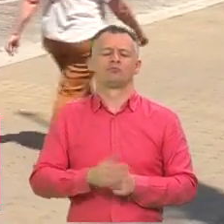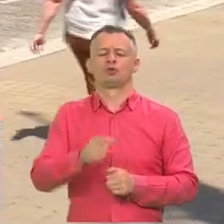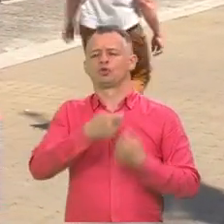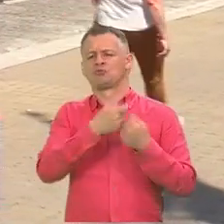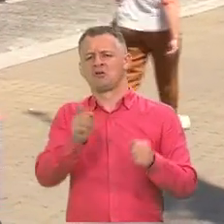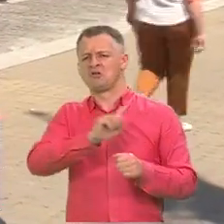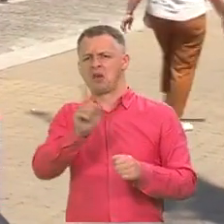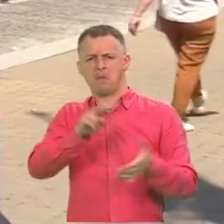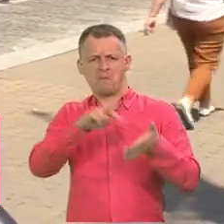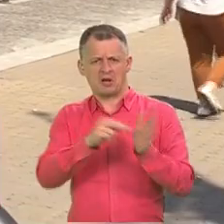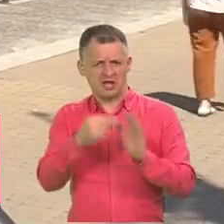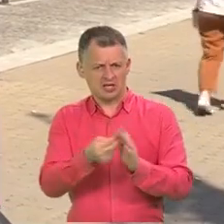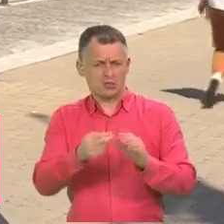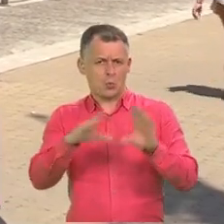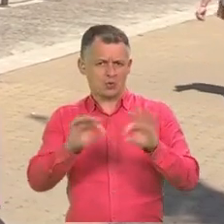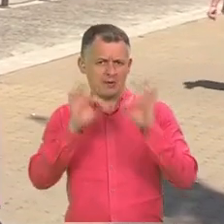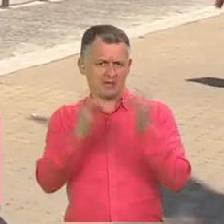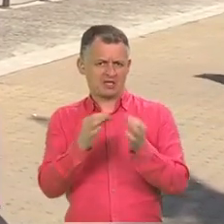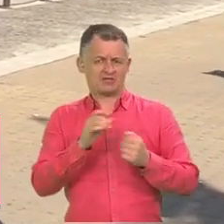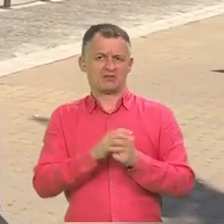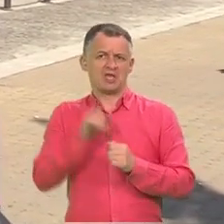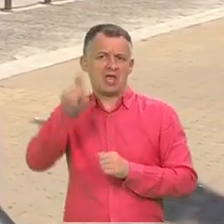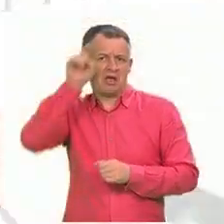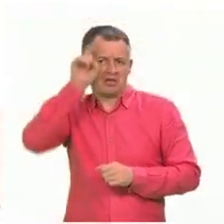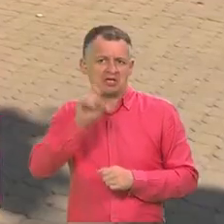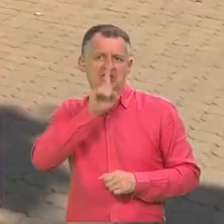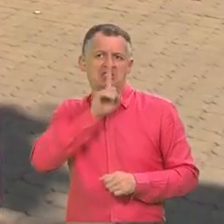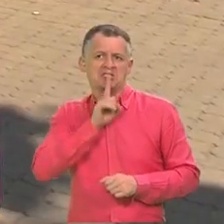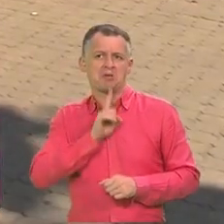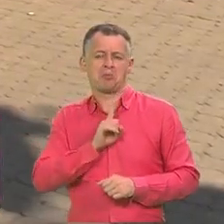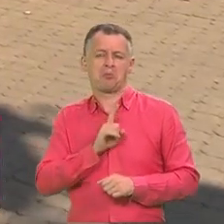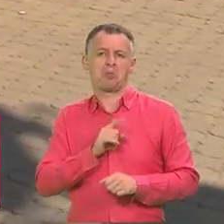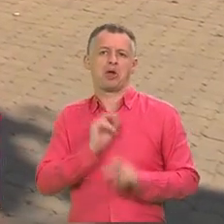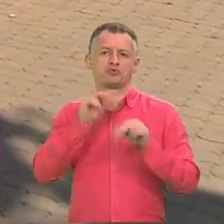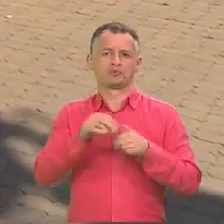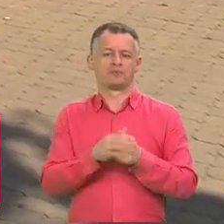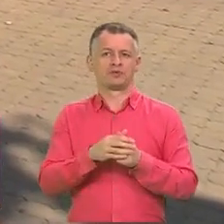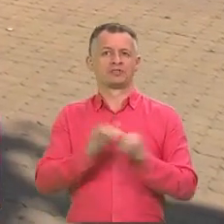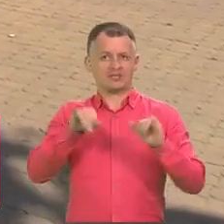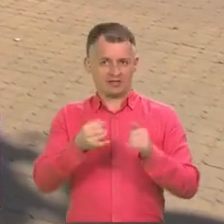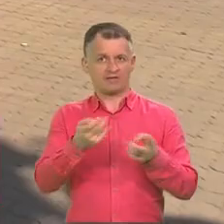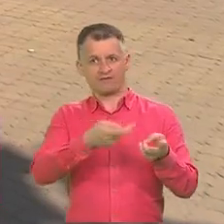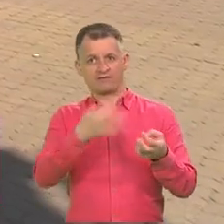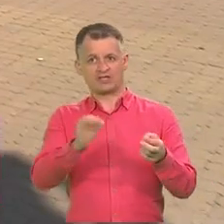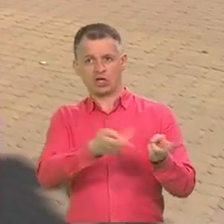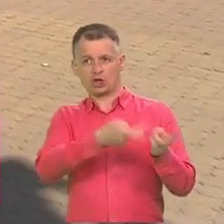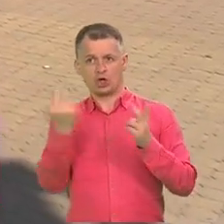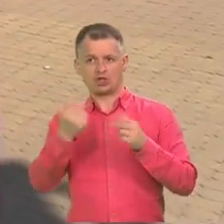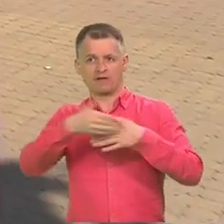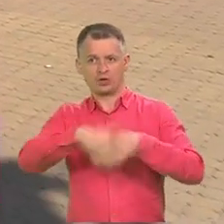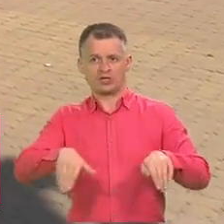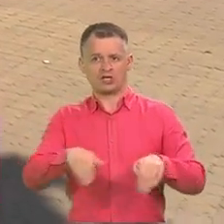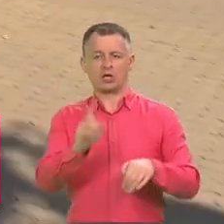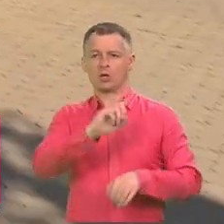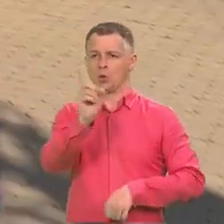știu, nu se informează, ei cred că e o simplă formalitate. Ați aflat în situația să fiți întorși la frontieră?